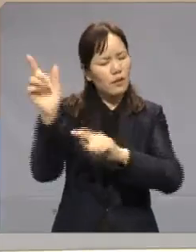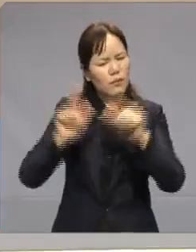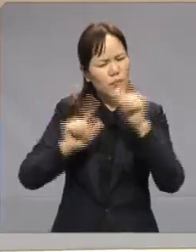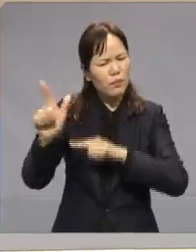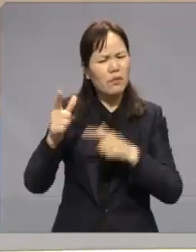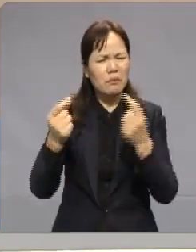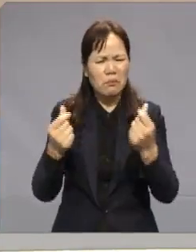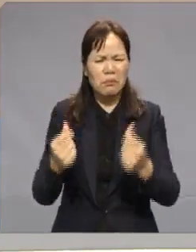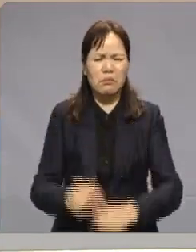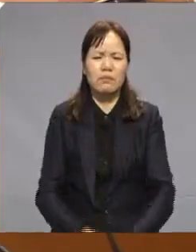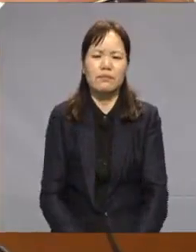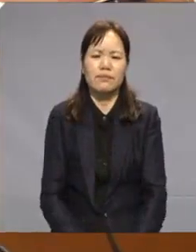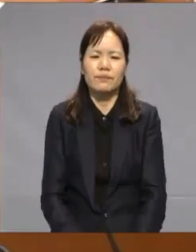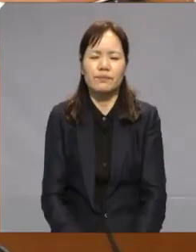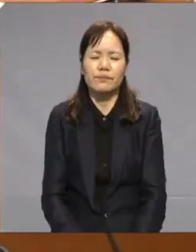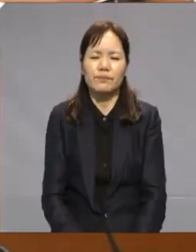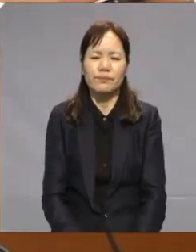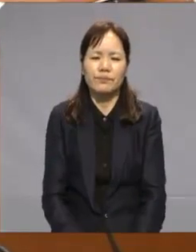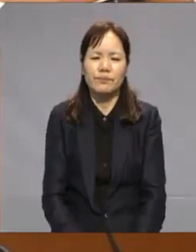기자입니다.